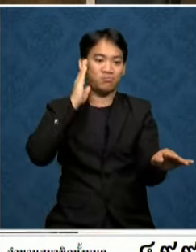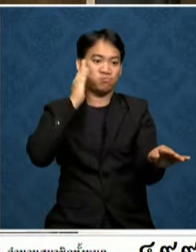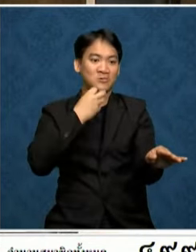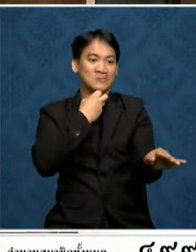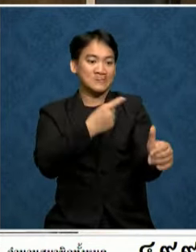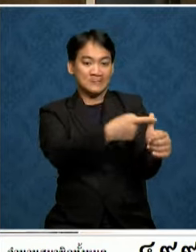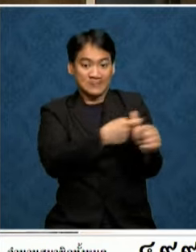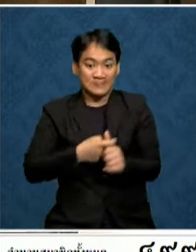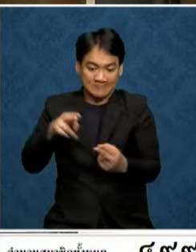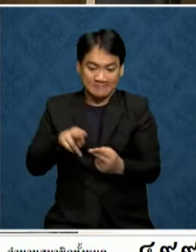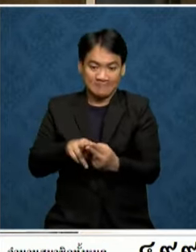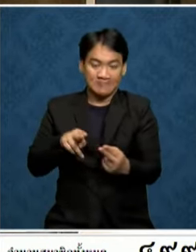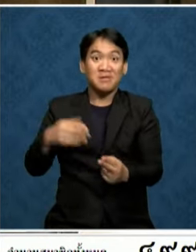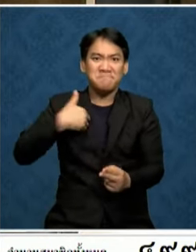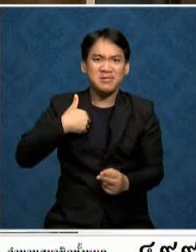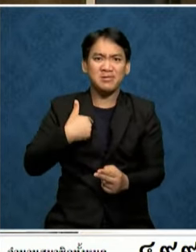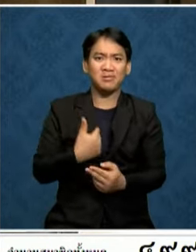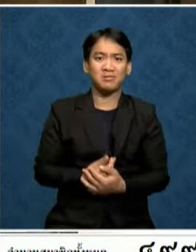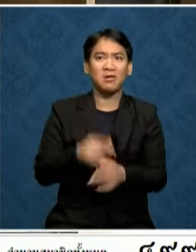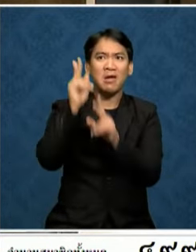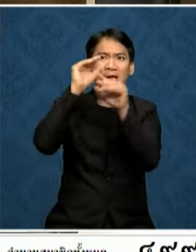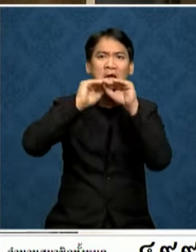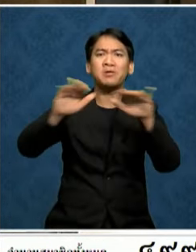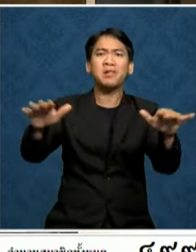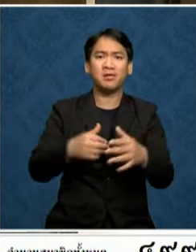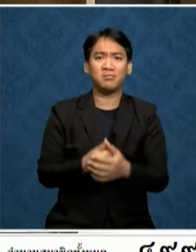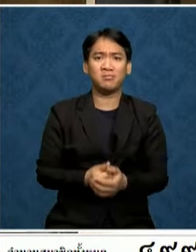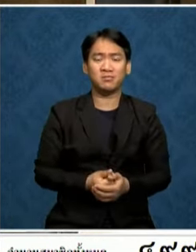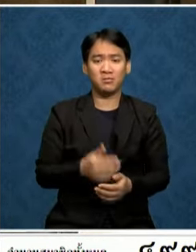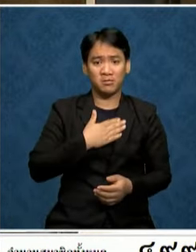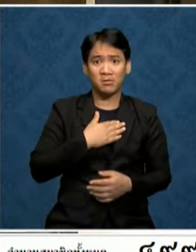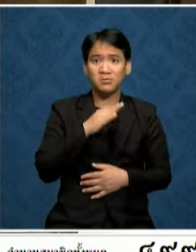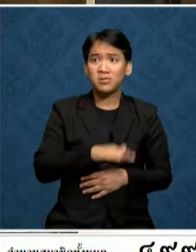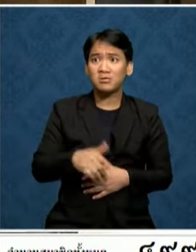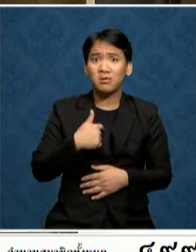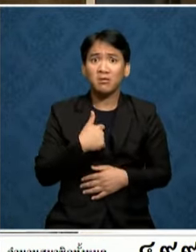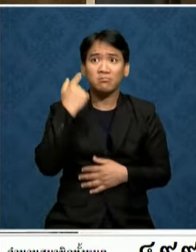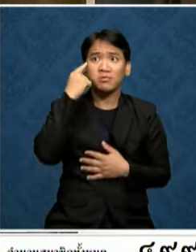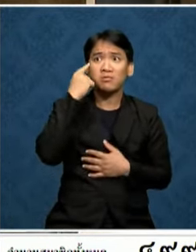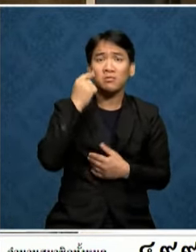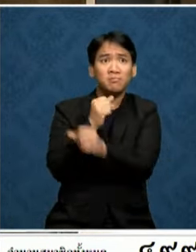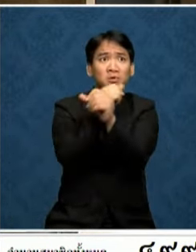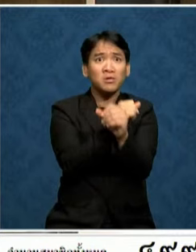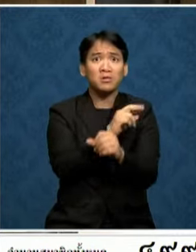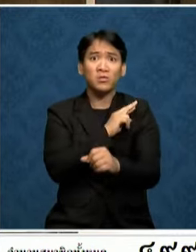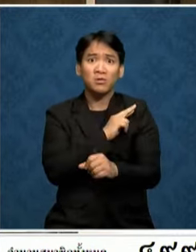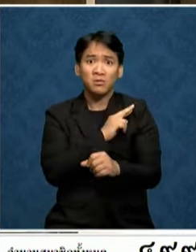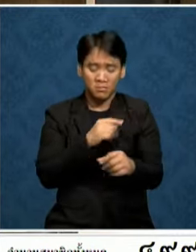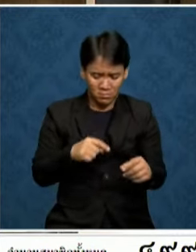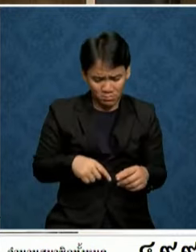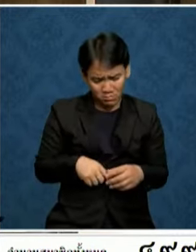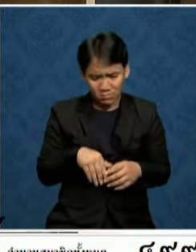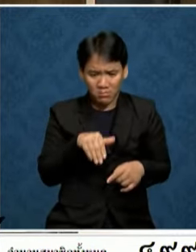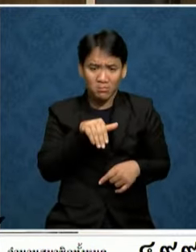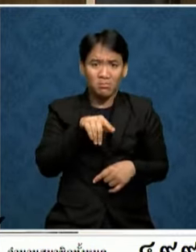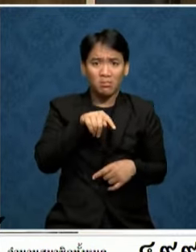รู้ว่าจะต้องดูแลตัวเองอย่างไรต้องปกป้องตัวเองอย่างไรและอวัยวเพสนั้นมีความสำคัญไม่